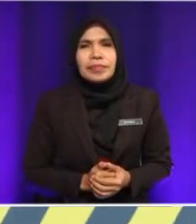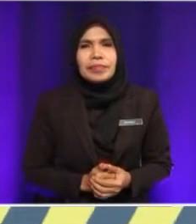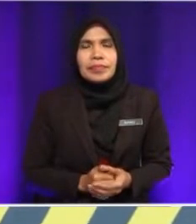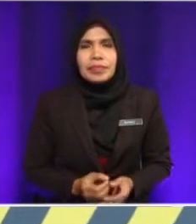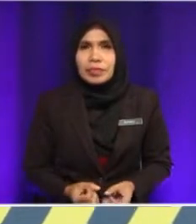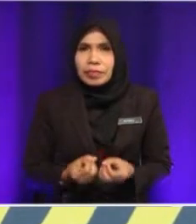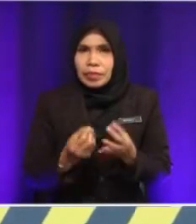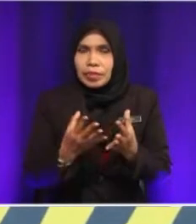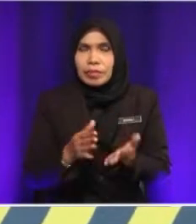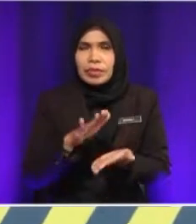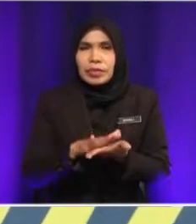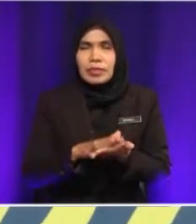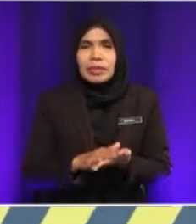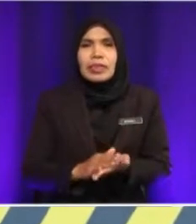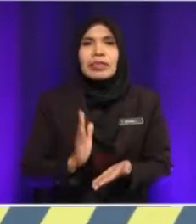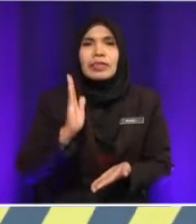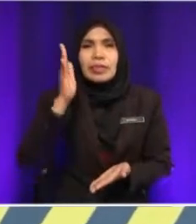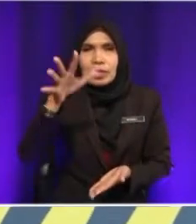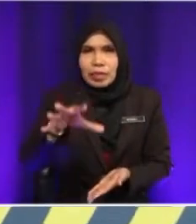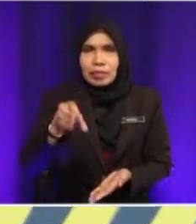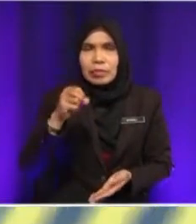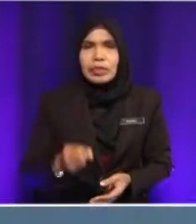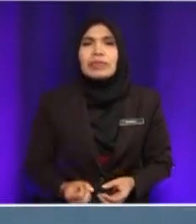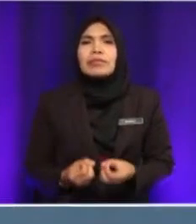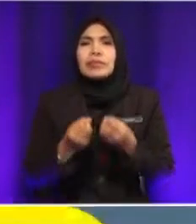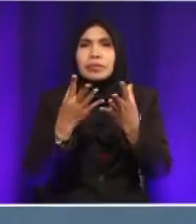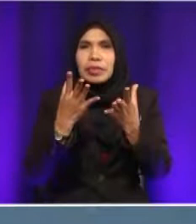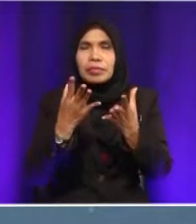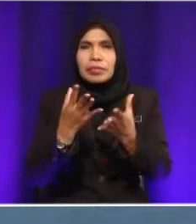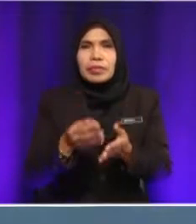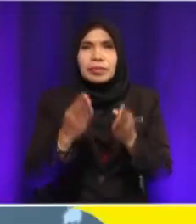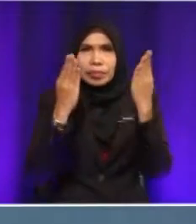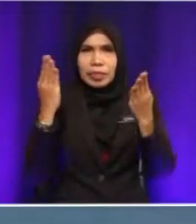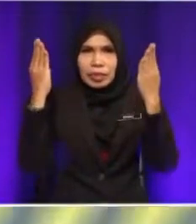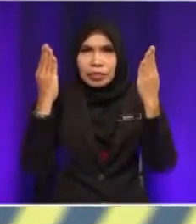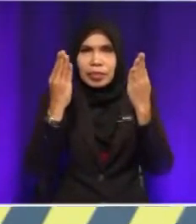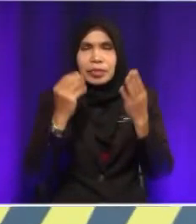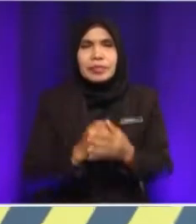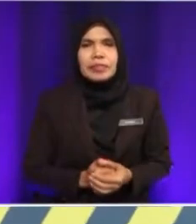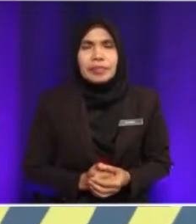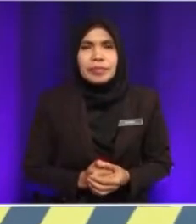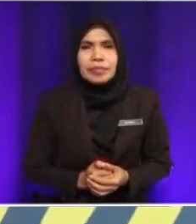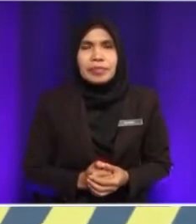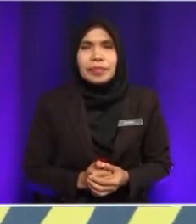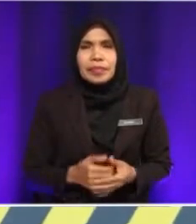akan ambil beberapa mata pelajaran dan juga akan ambil materi pelajaran matematika